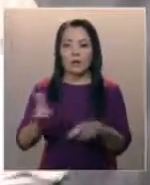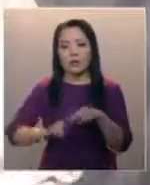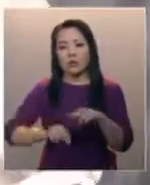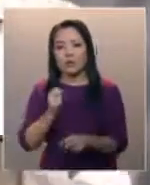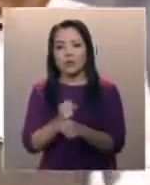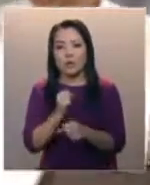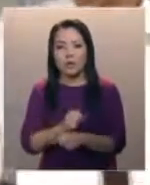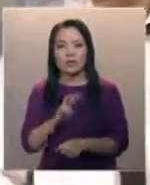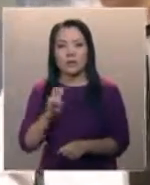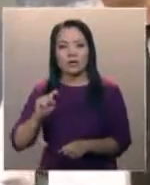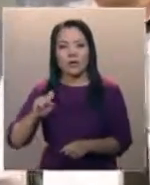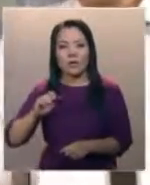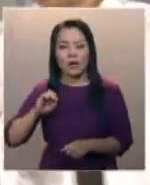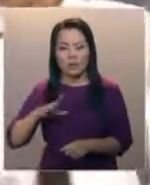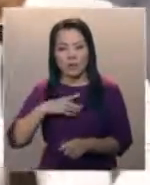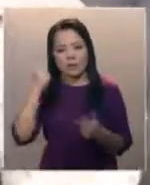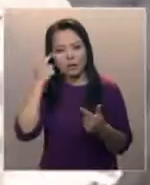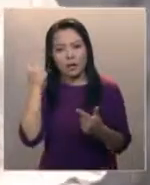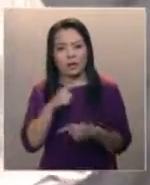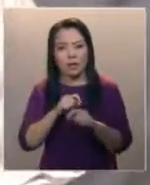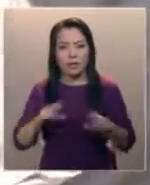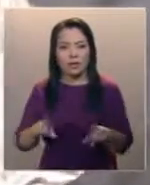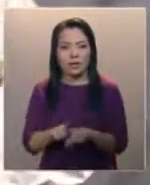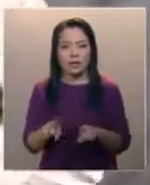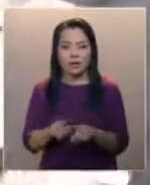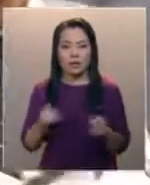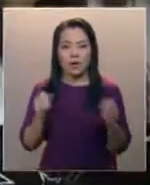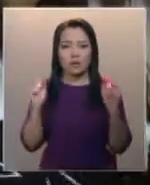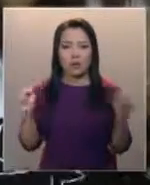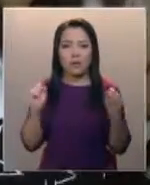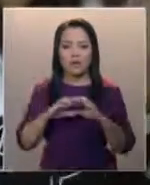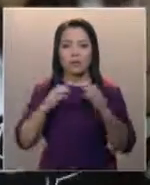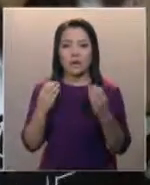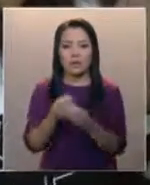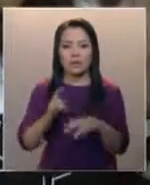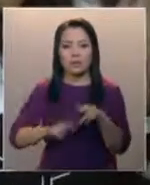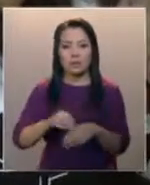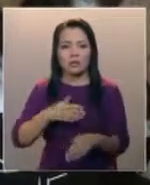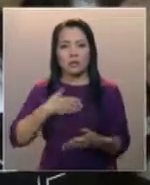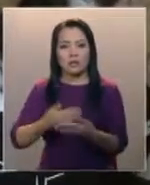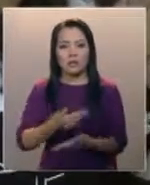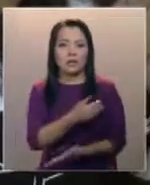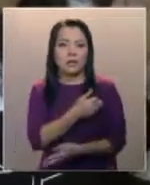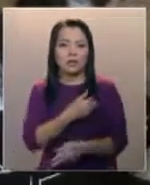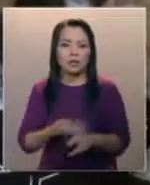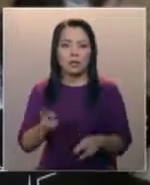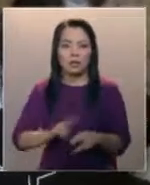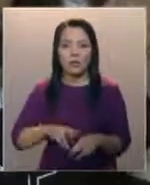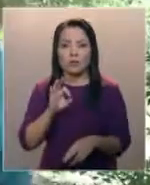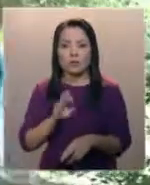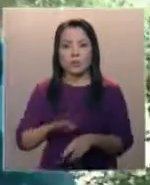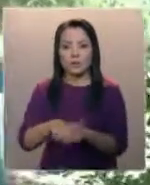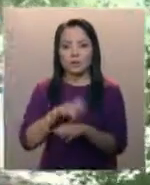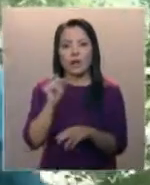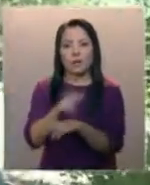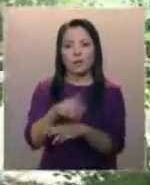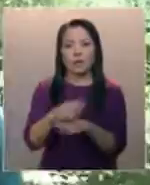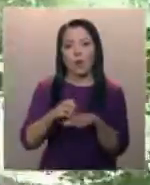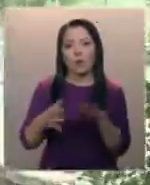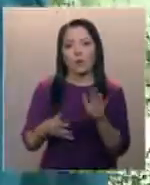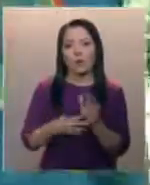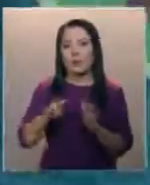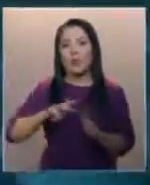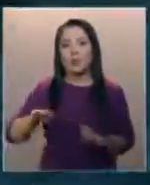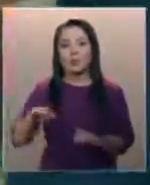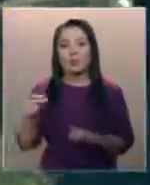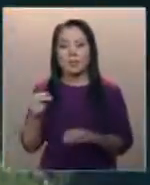қатысты. Олар Назарбаев зияткерлік мектебі мен спорт сарайын салуға да үлес қосты. Биыл облыста мемлекеттік әлеуметтік тапсырыс бойынша 19